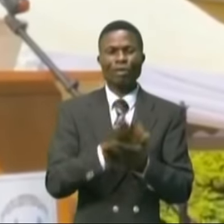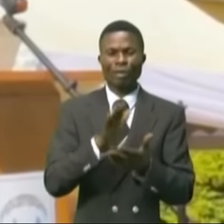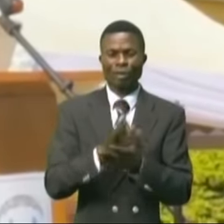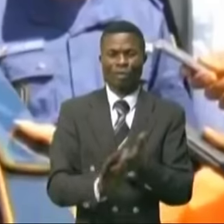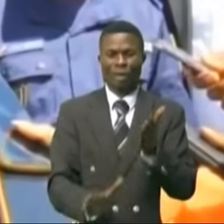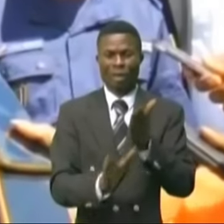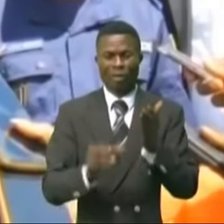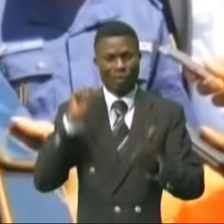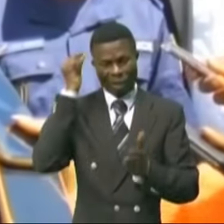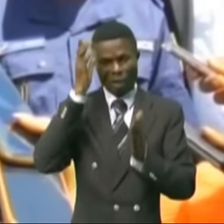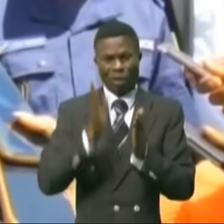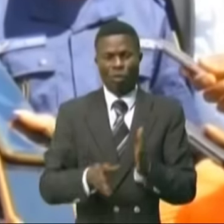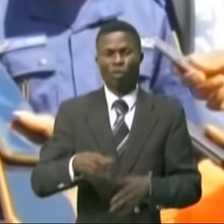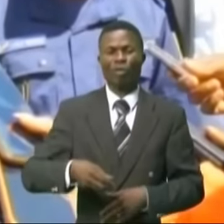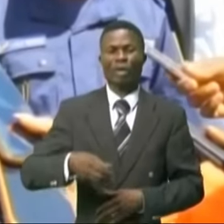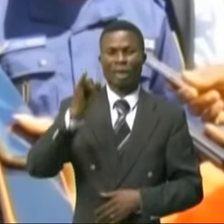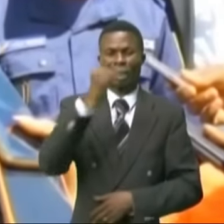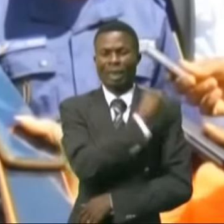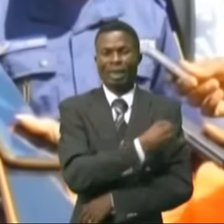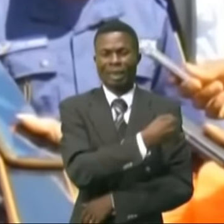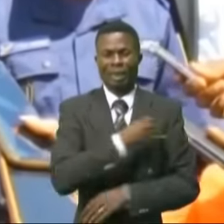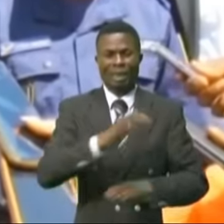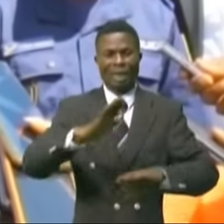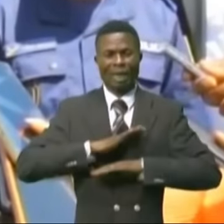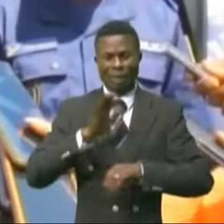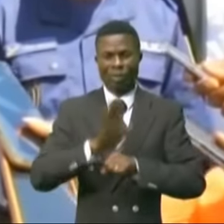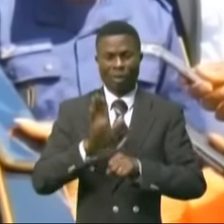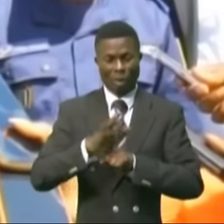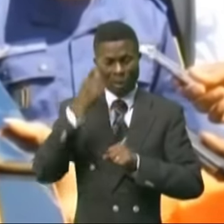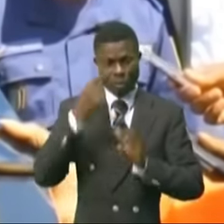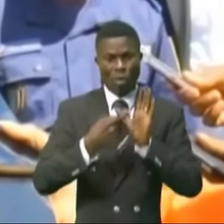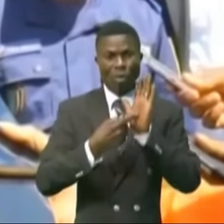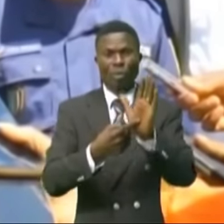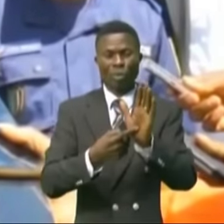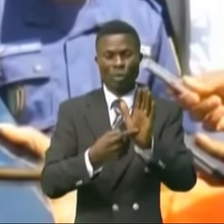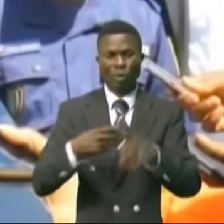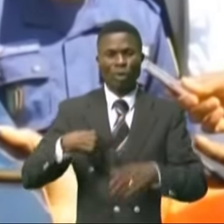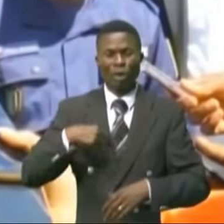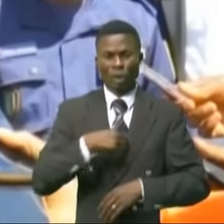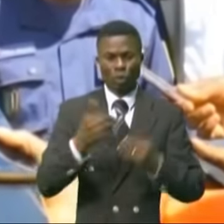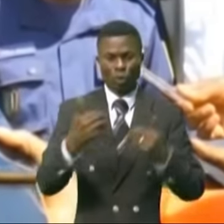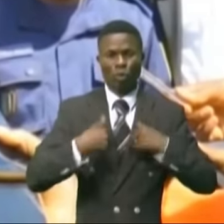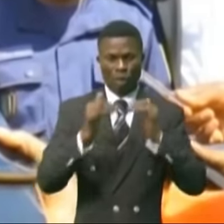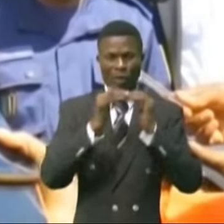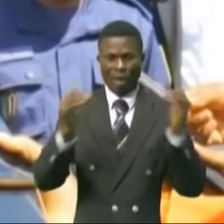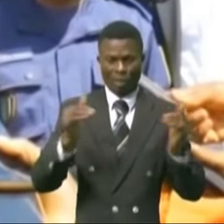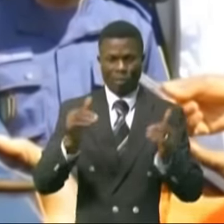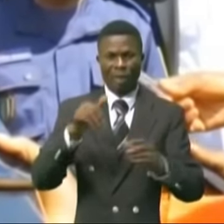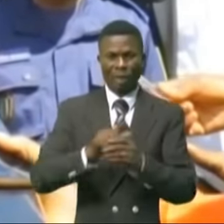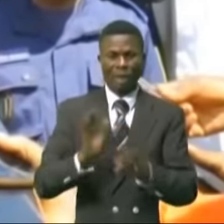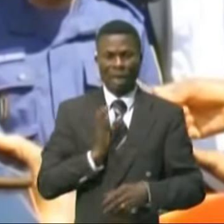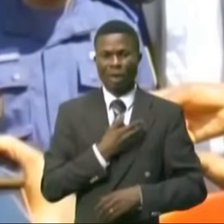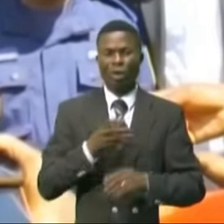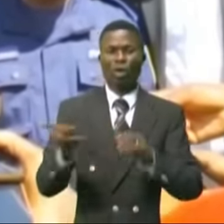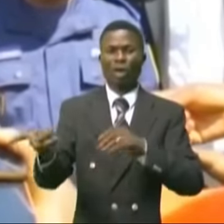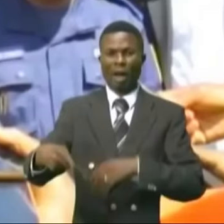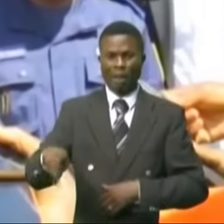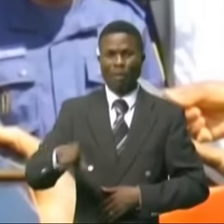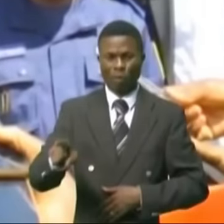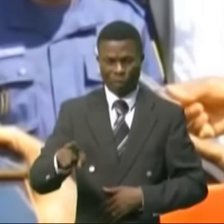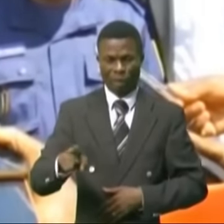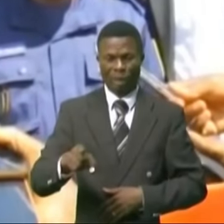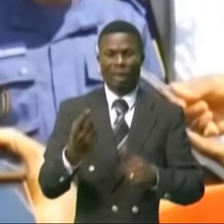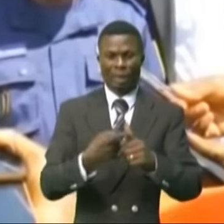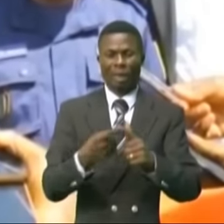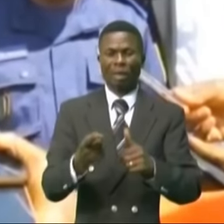de l'Ituri. C'est une satisfaction et c'est pour montrer que nous avons la paix dans notre province,